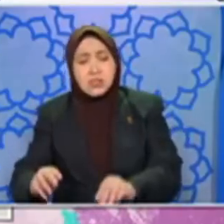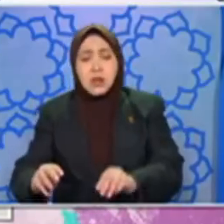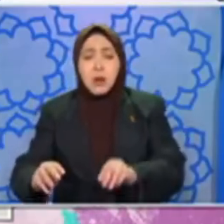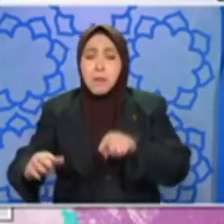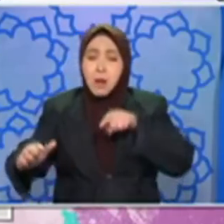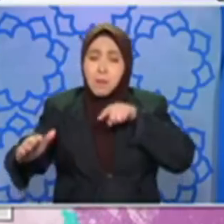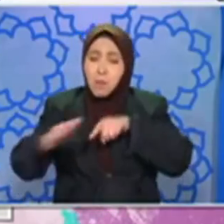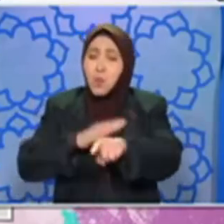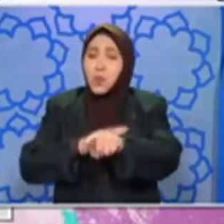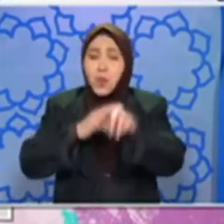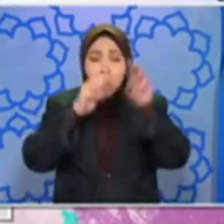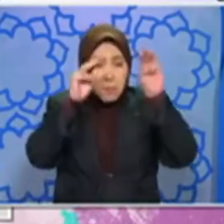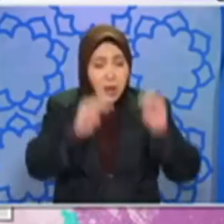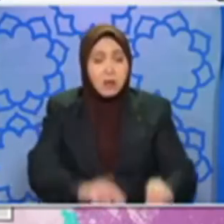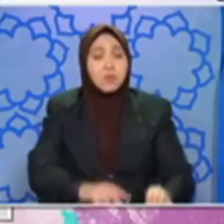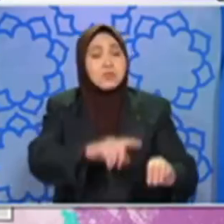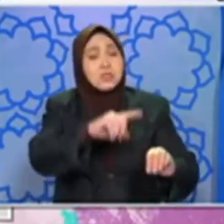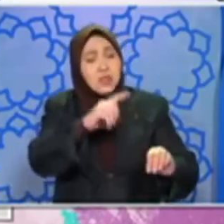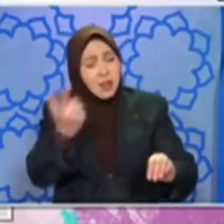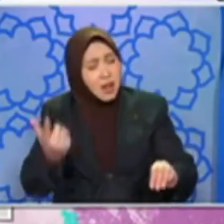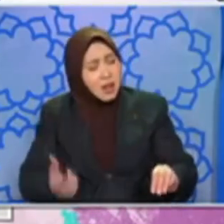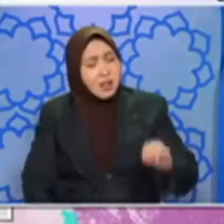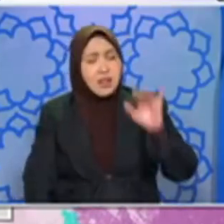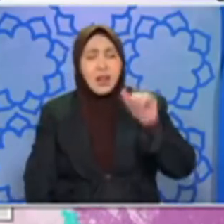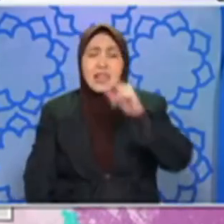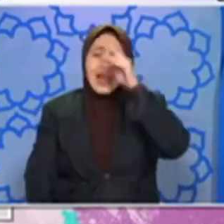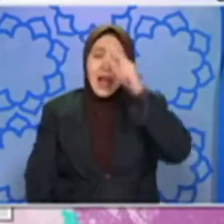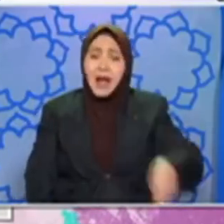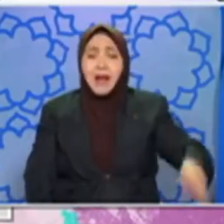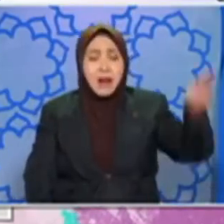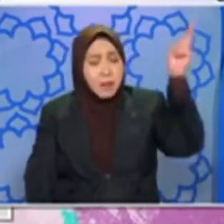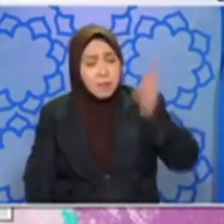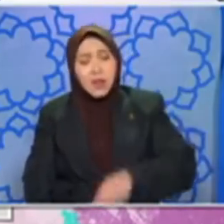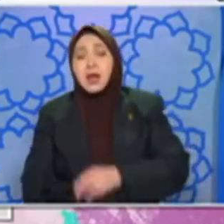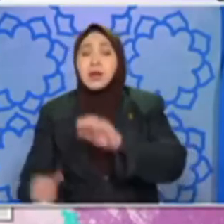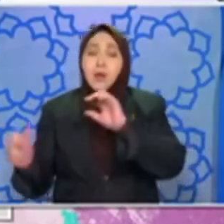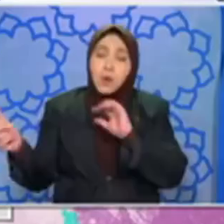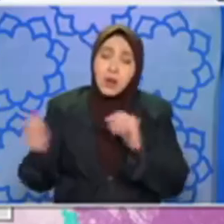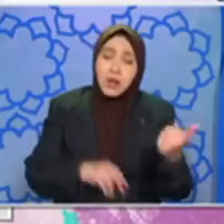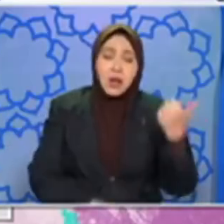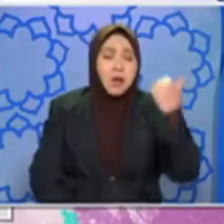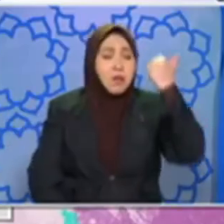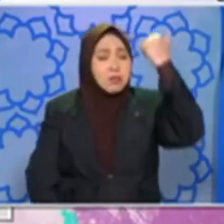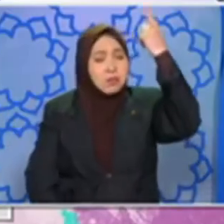النفس التي حرم الله إلا